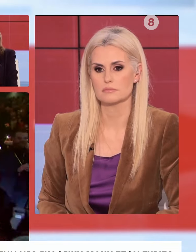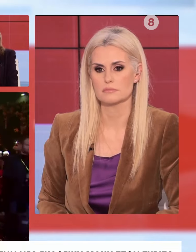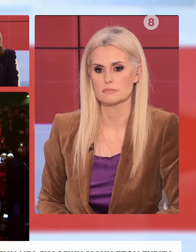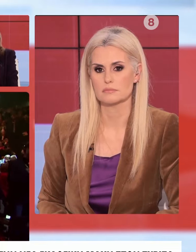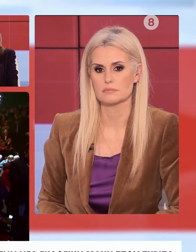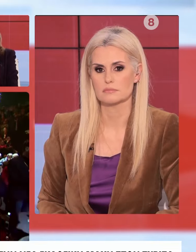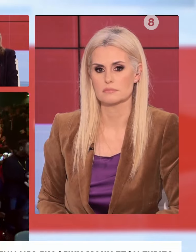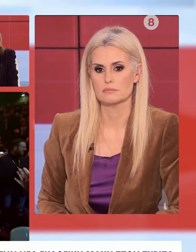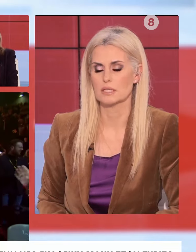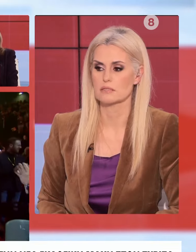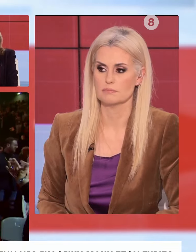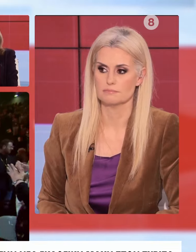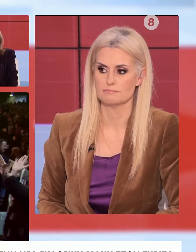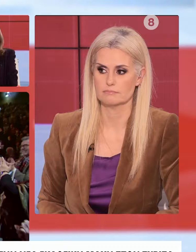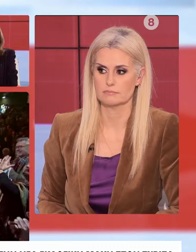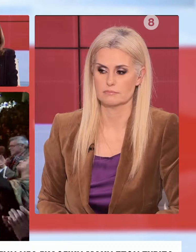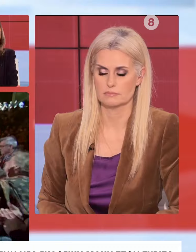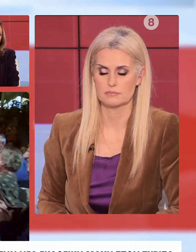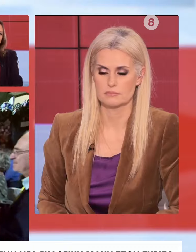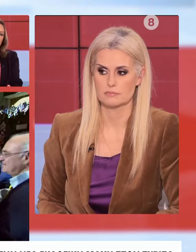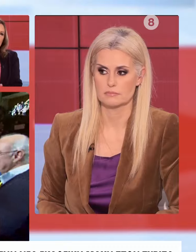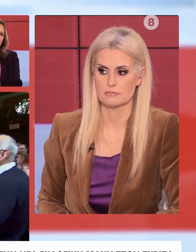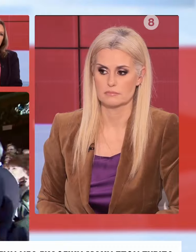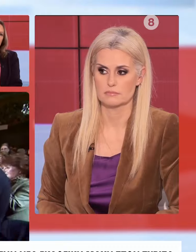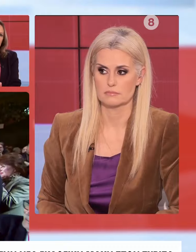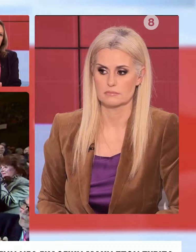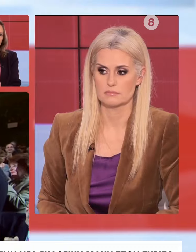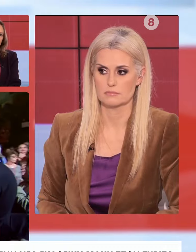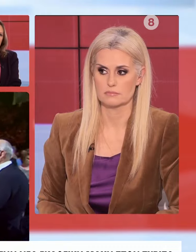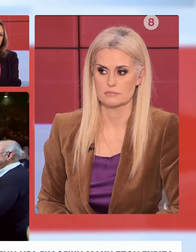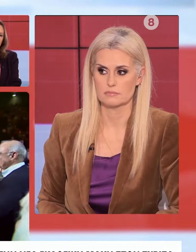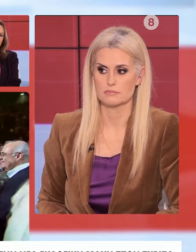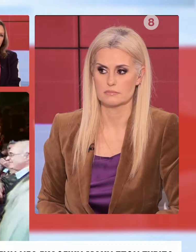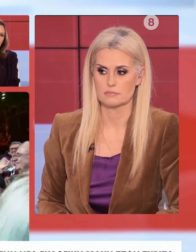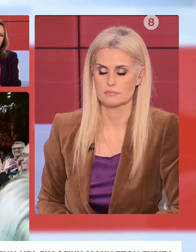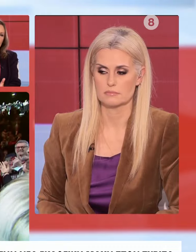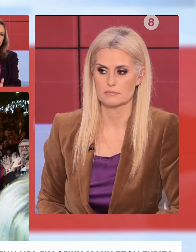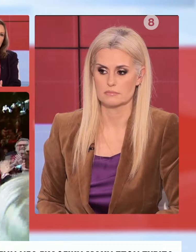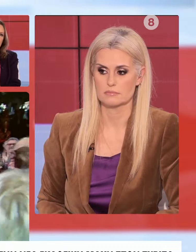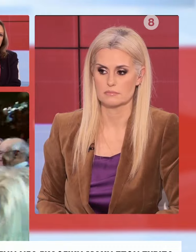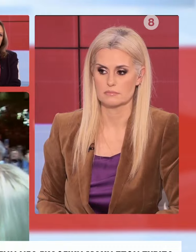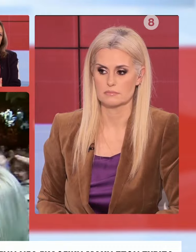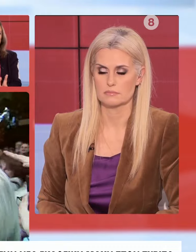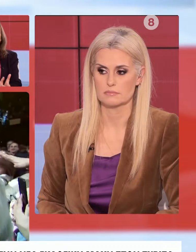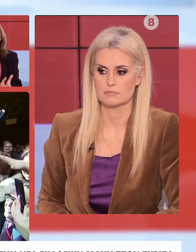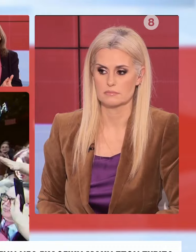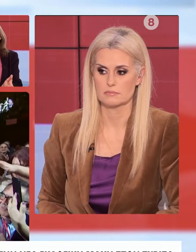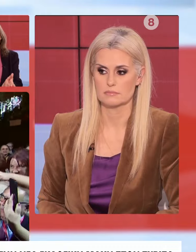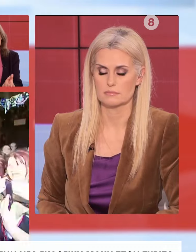δεν υπάρχει. Από τη μεριά της καταγραφής των δυνάμεων, όταν έχεις μια μεγάλη αντιπαράθεση, δηλαδή εδώ έχεις μια αντιπαράθεση στην